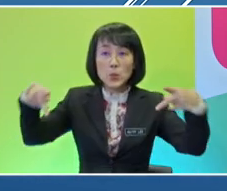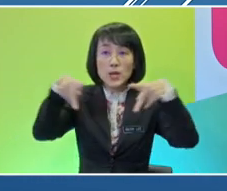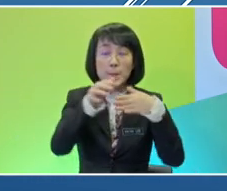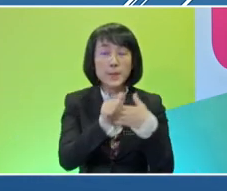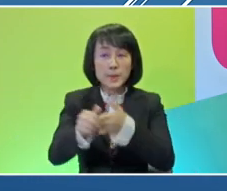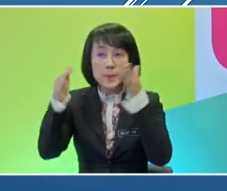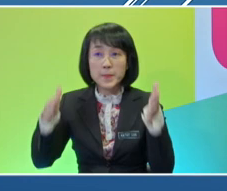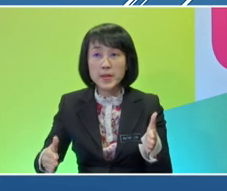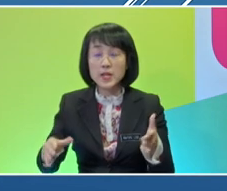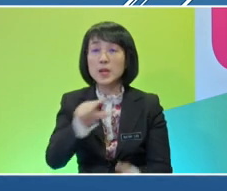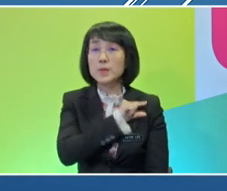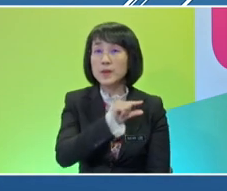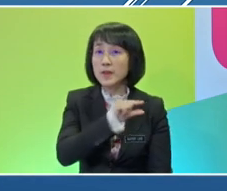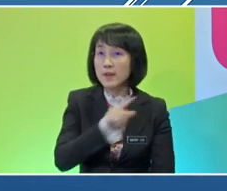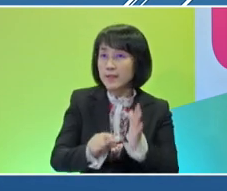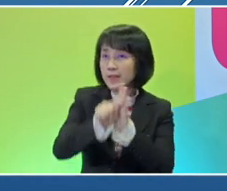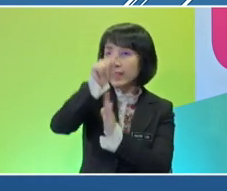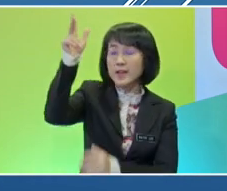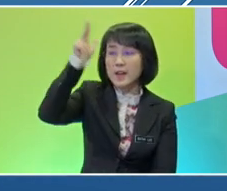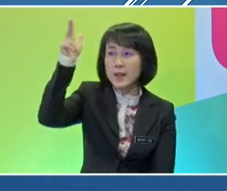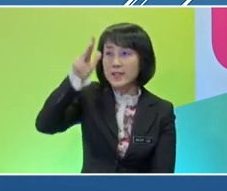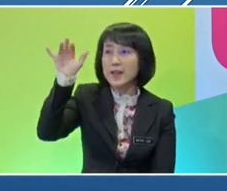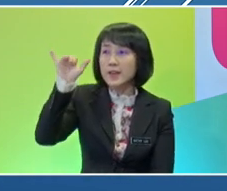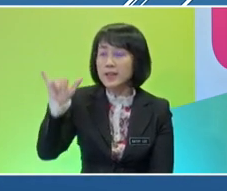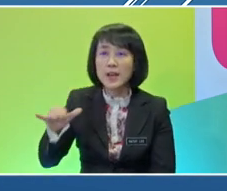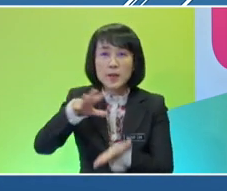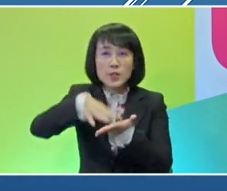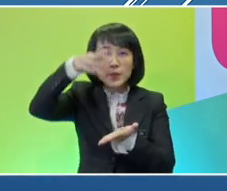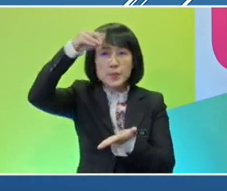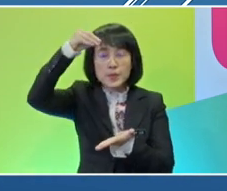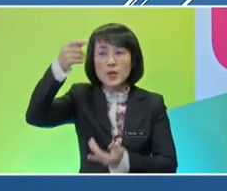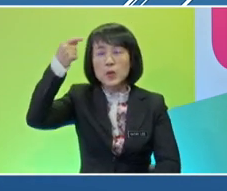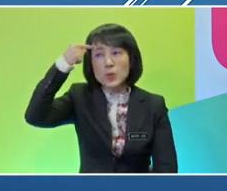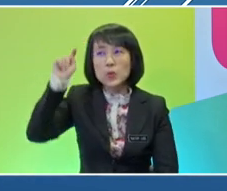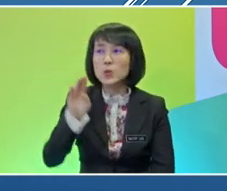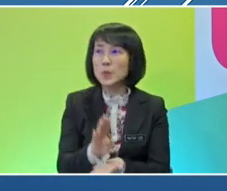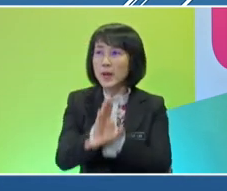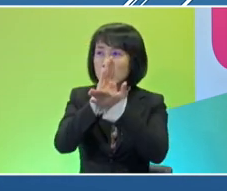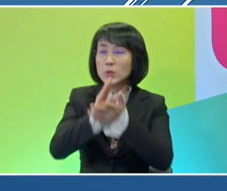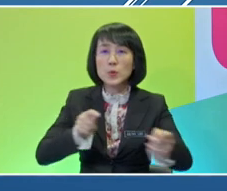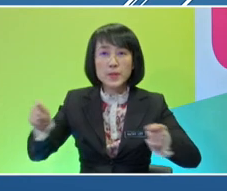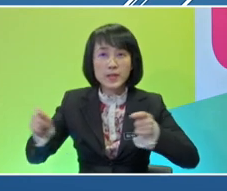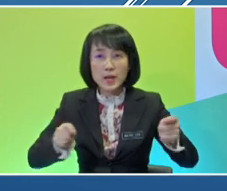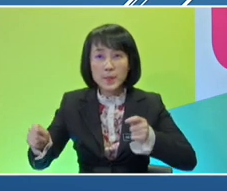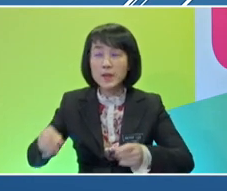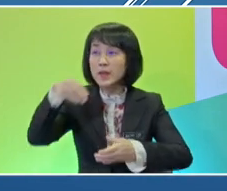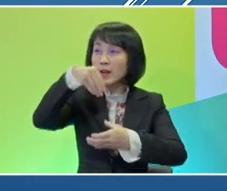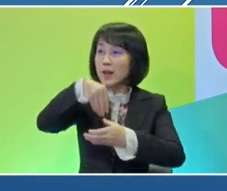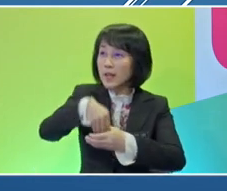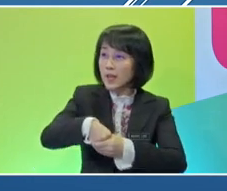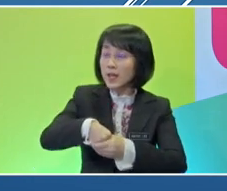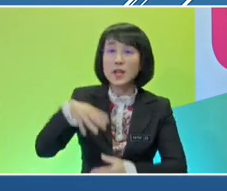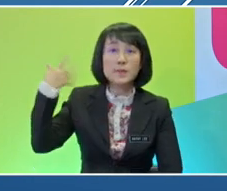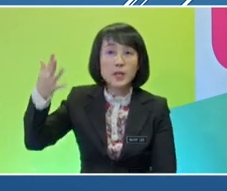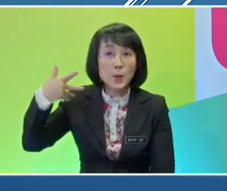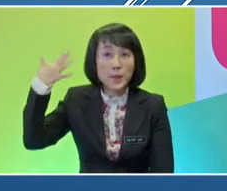ataupun pegawai-pegawai tinggi kerajaan yang terpelajar untuk membantu pentabiran di dalam Taman